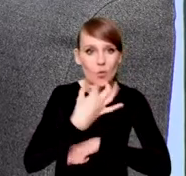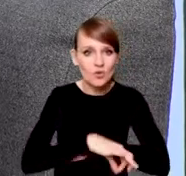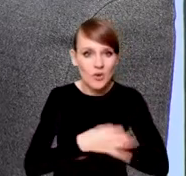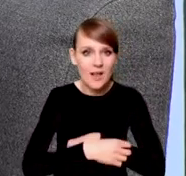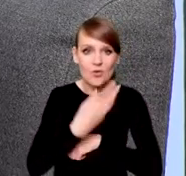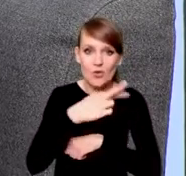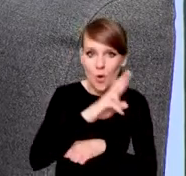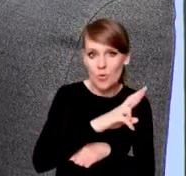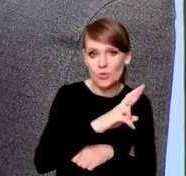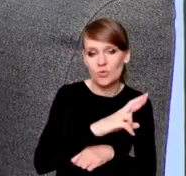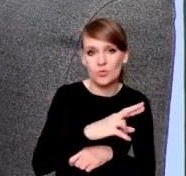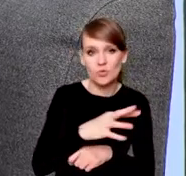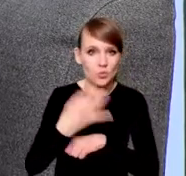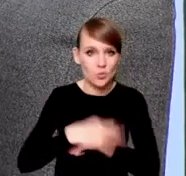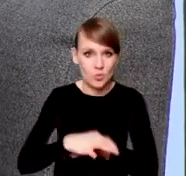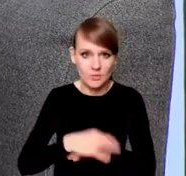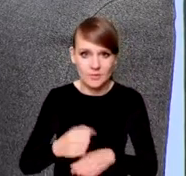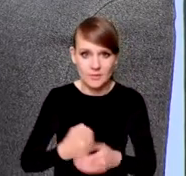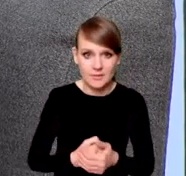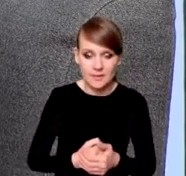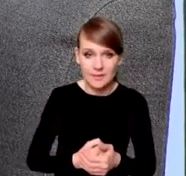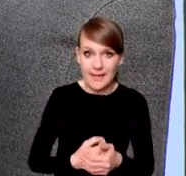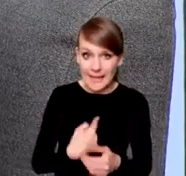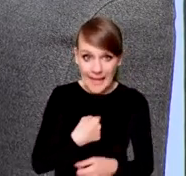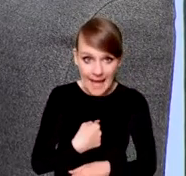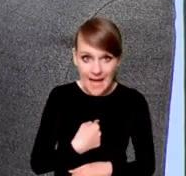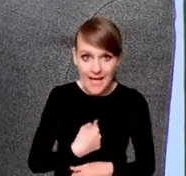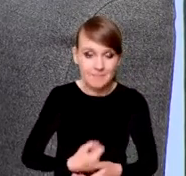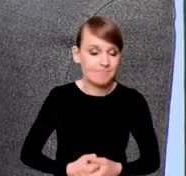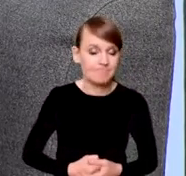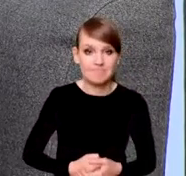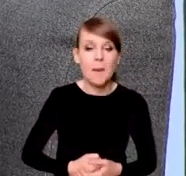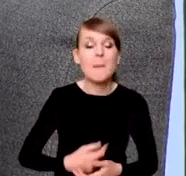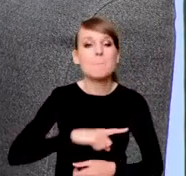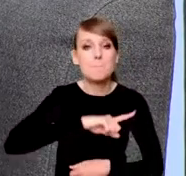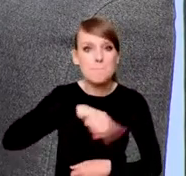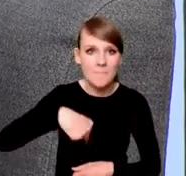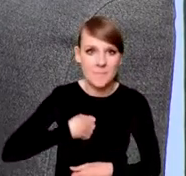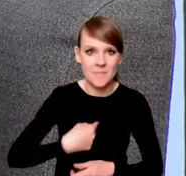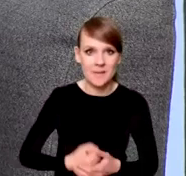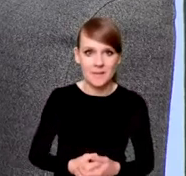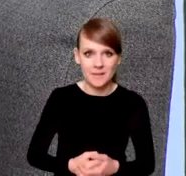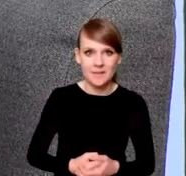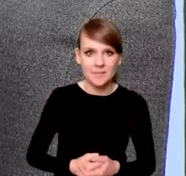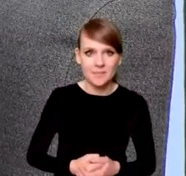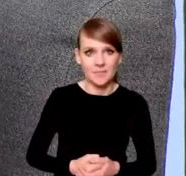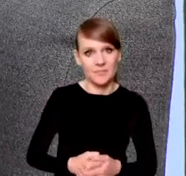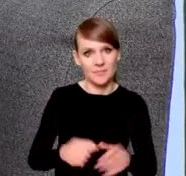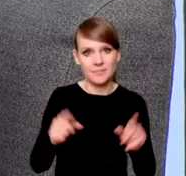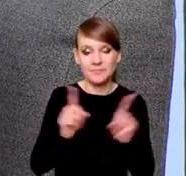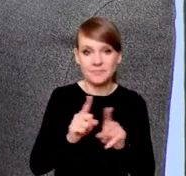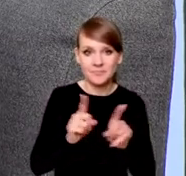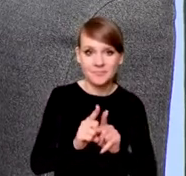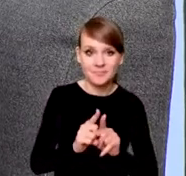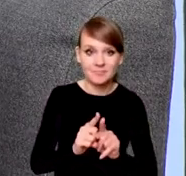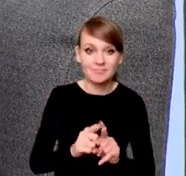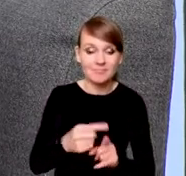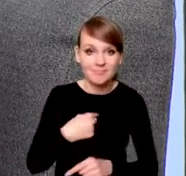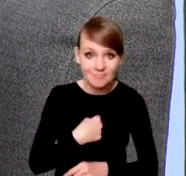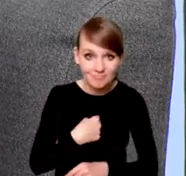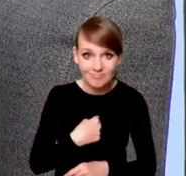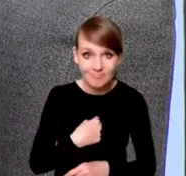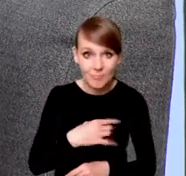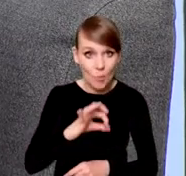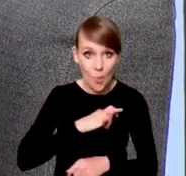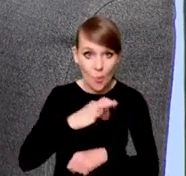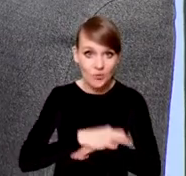ja, ale my, ale także nie ja, moja uczelnia, ale też